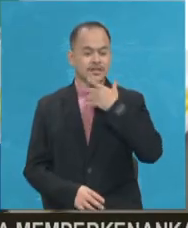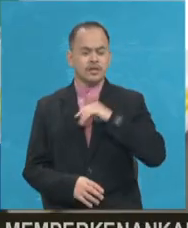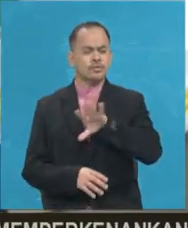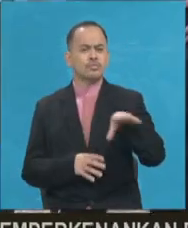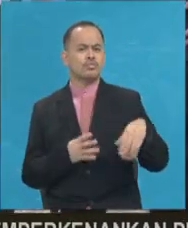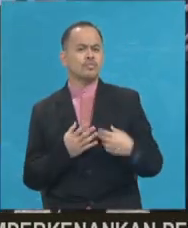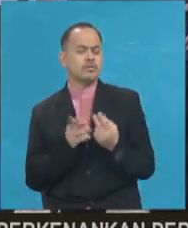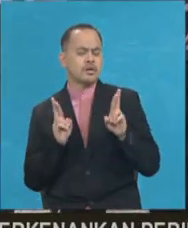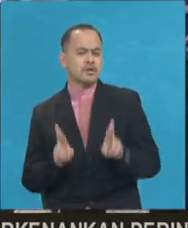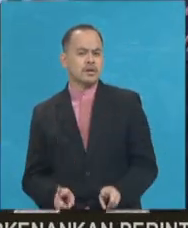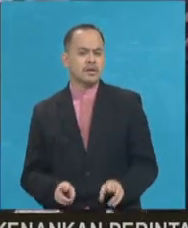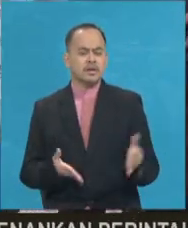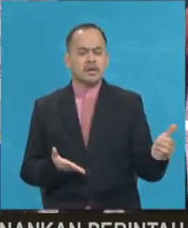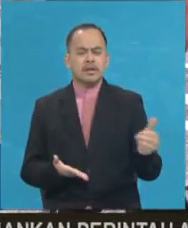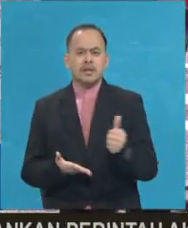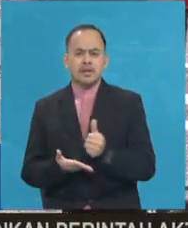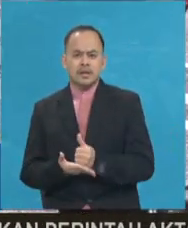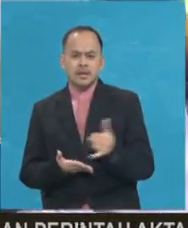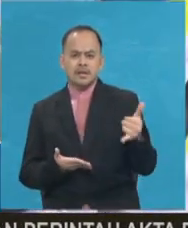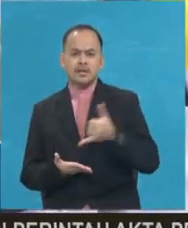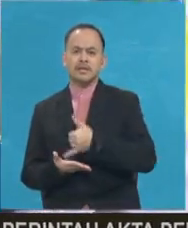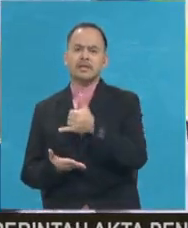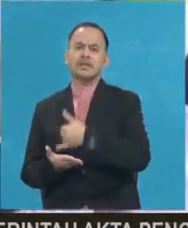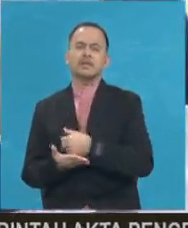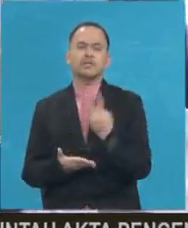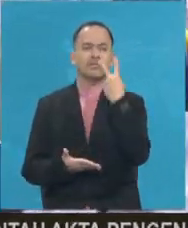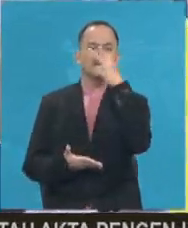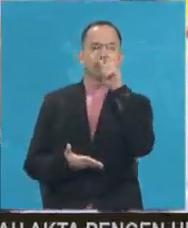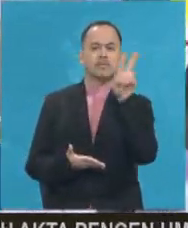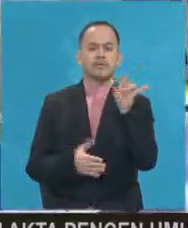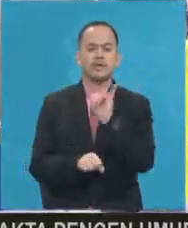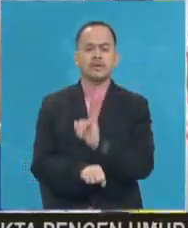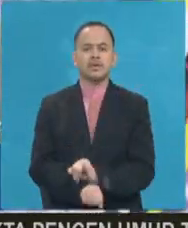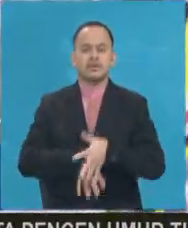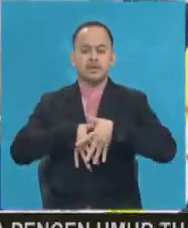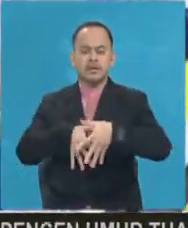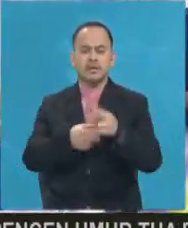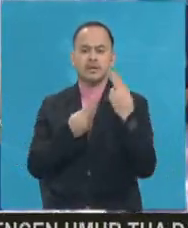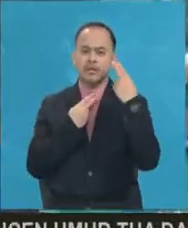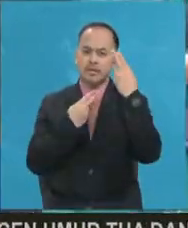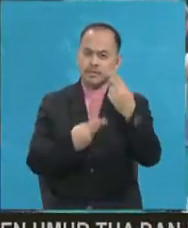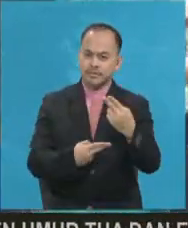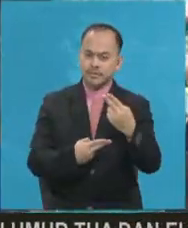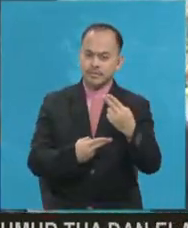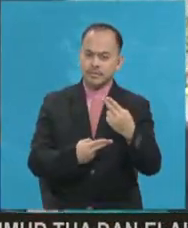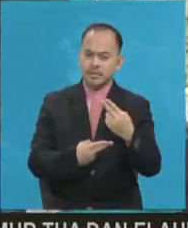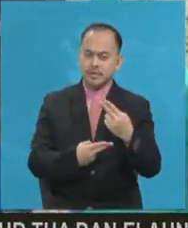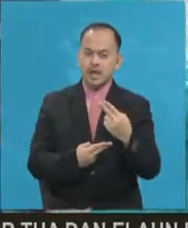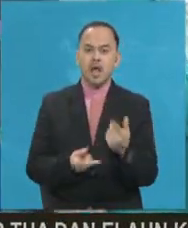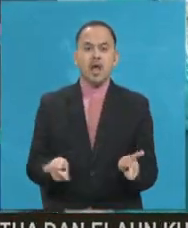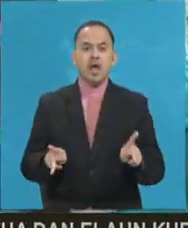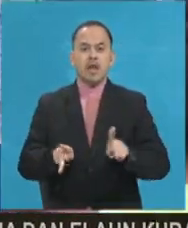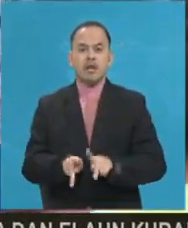dan penduduk yang sama-sama hadir menyaksikan istiadat barisan kehormatan mereka tidak melepaskan peluang